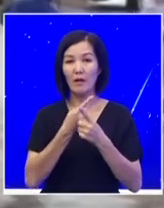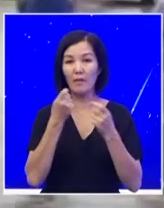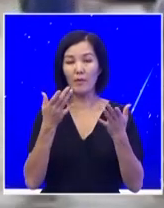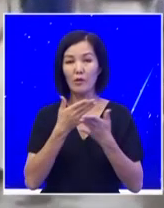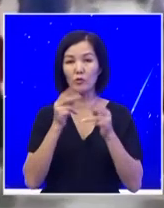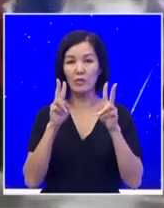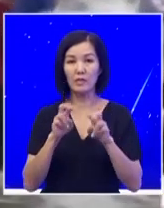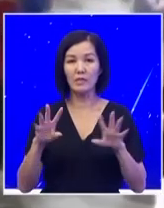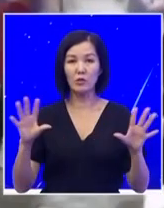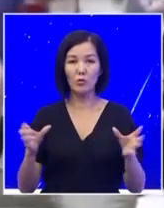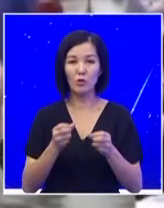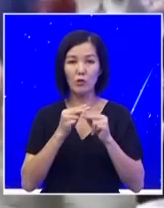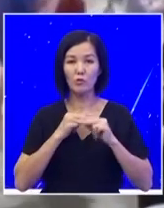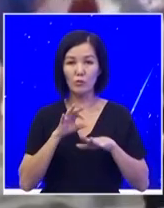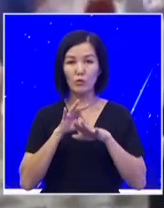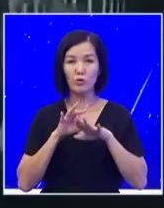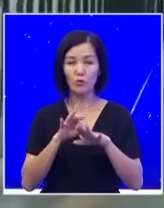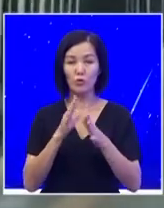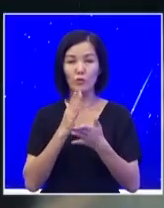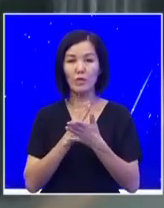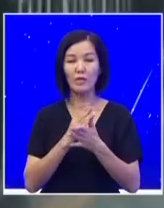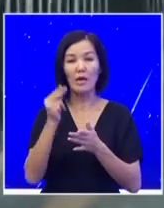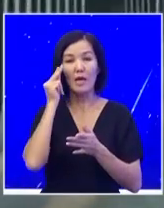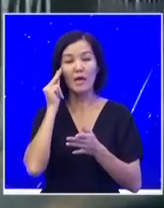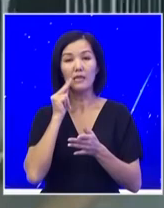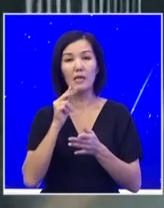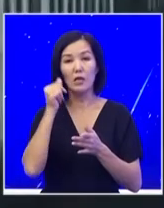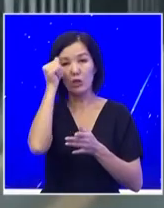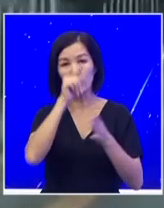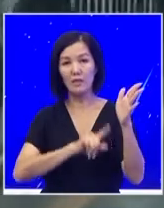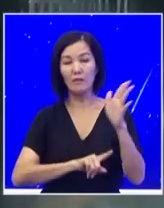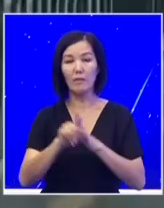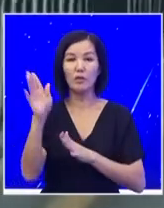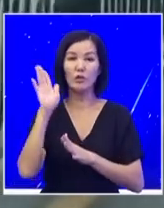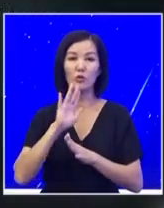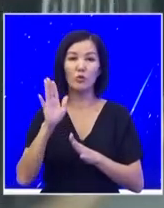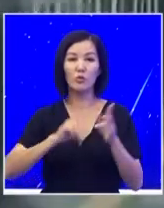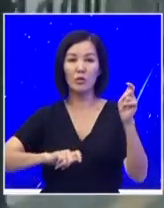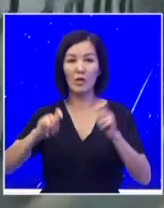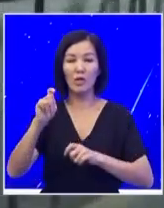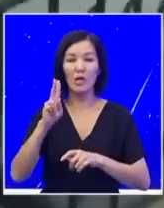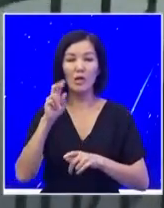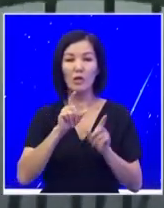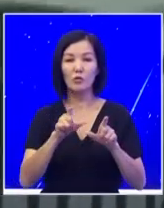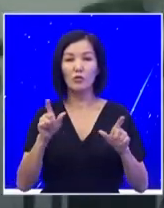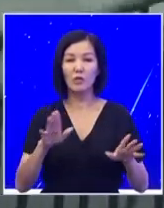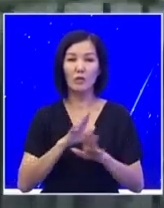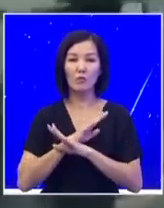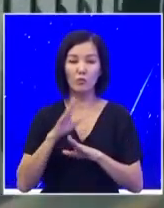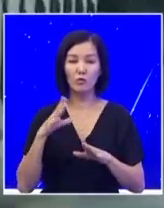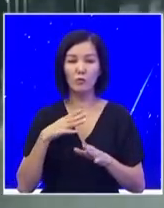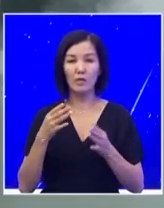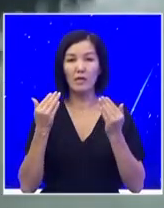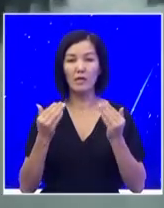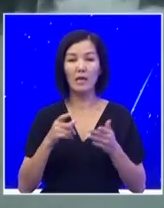аймақта іздестіру құтқару жұмыстары жүріп жатыр. Қытайда биыл жыл басынан жауын мен су тасқыннан 200-ден аса адам көз жұмды.